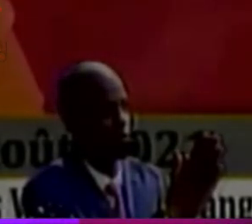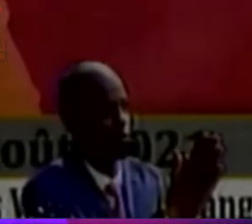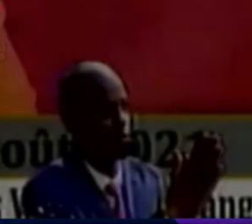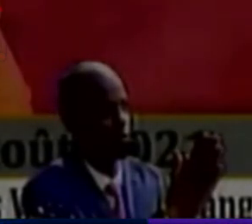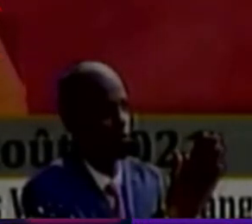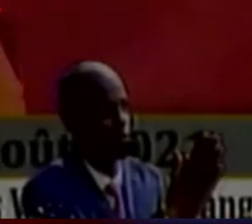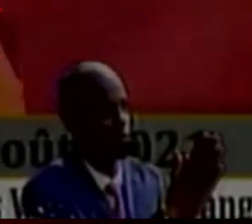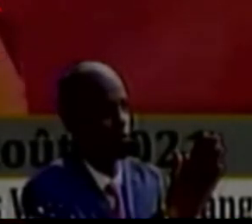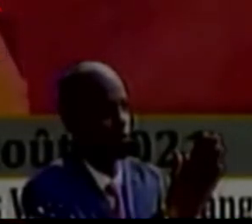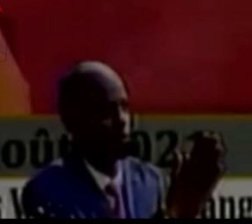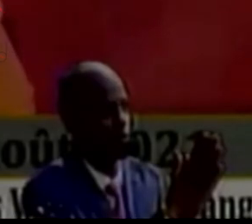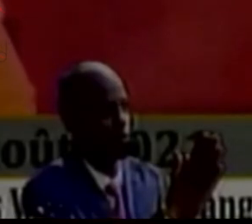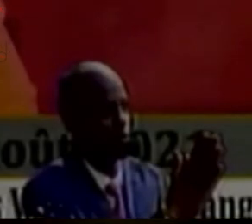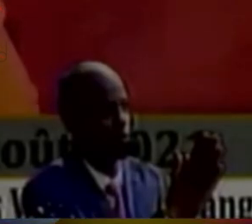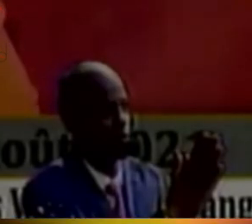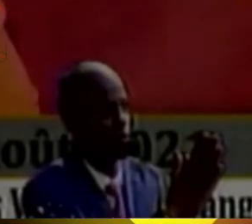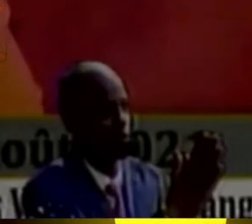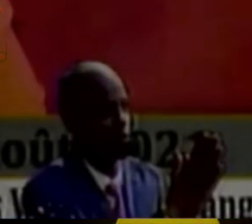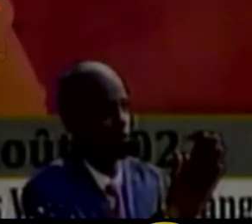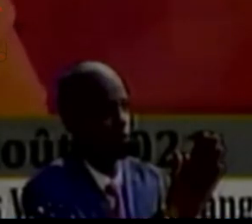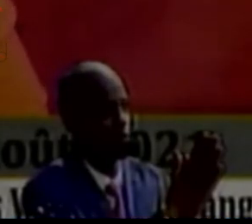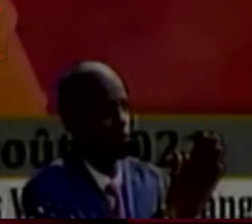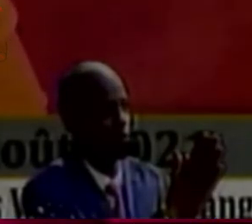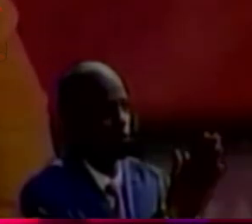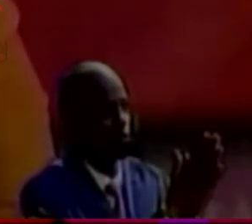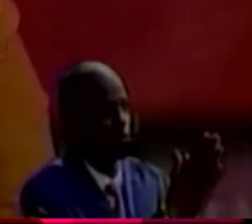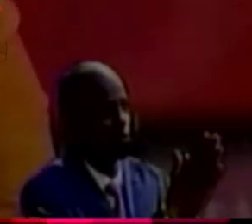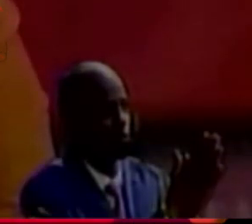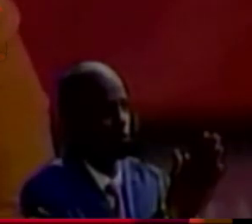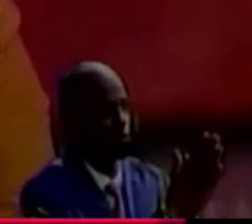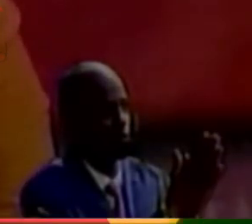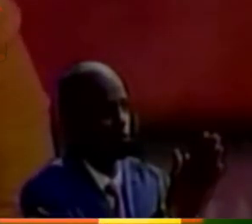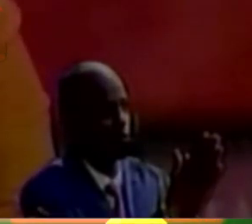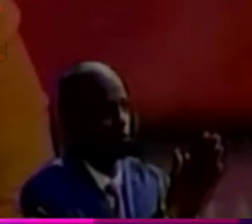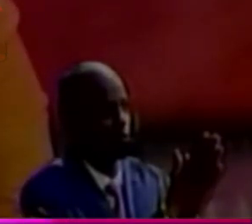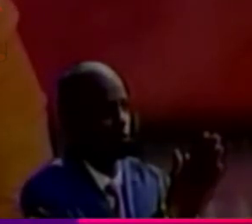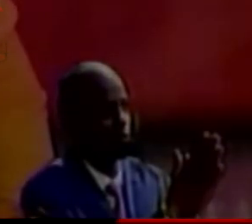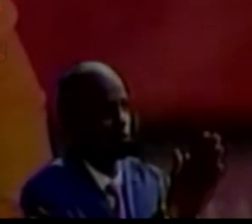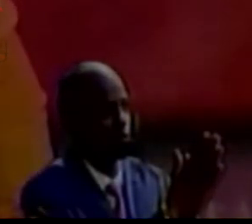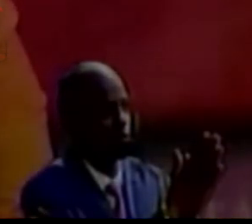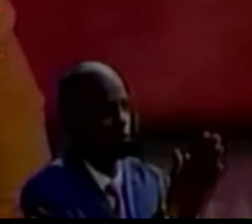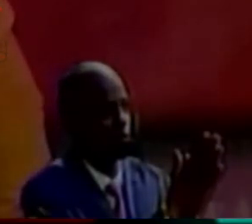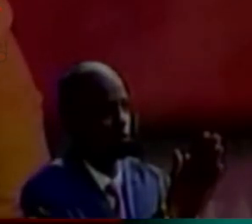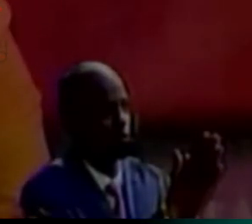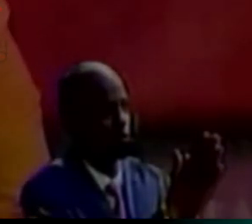initiative yo. Mais non organisation qui forme sous-comité ça.